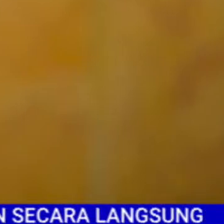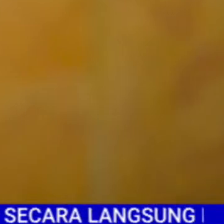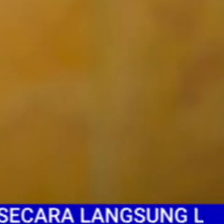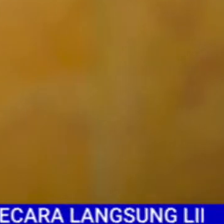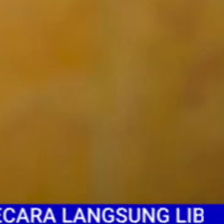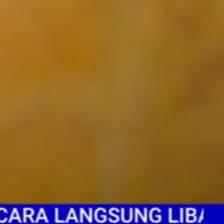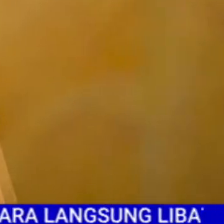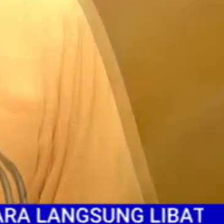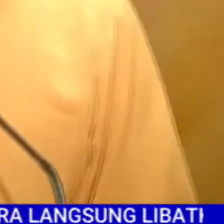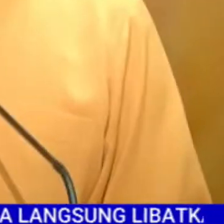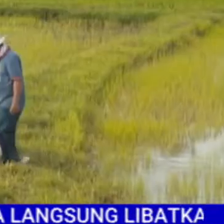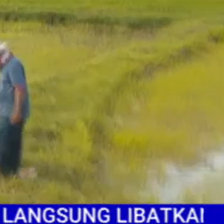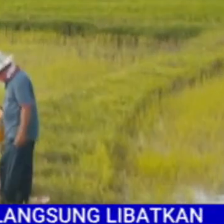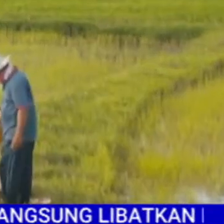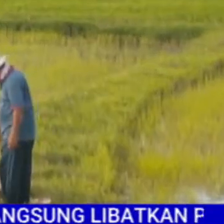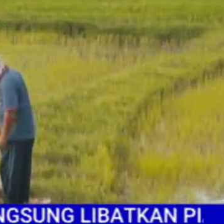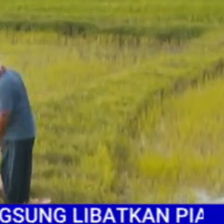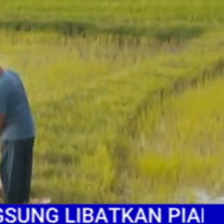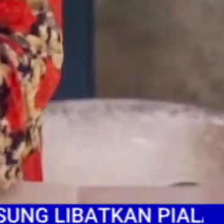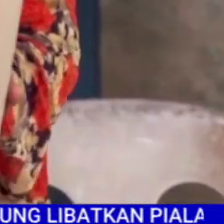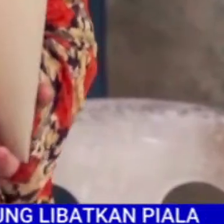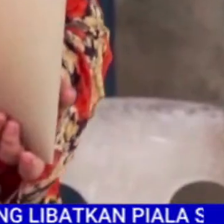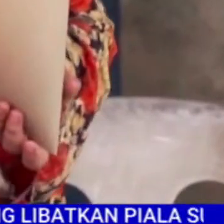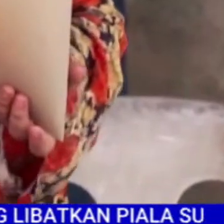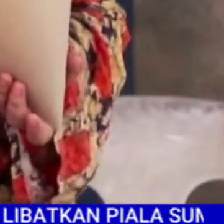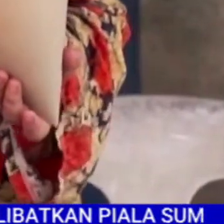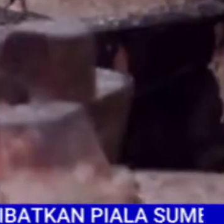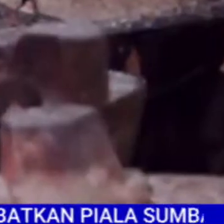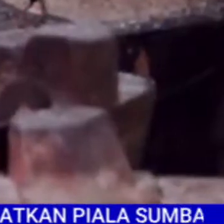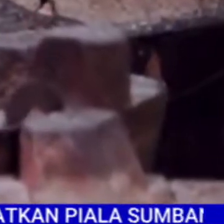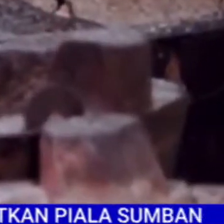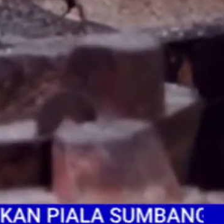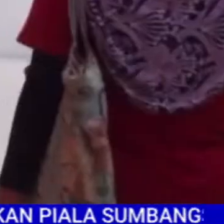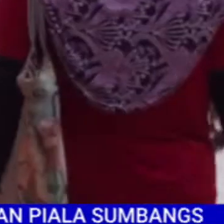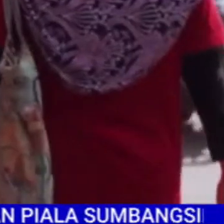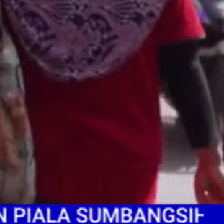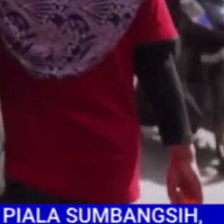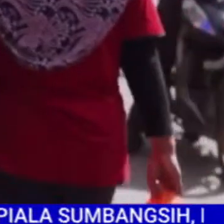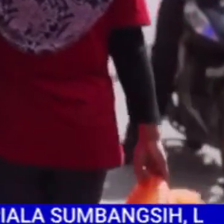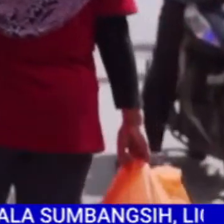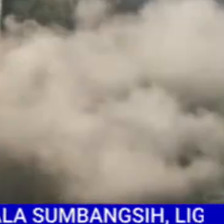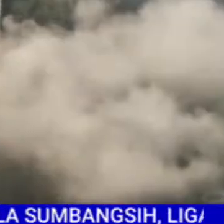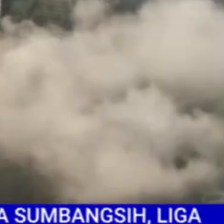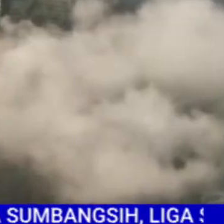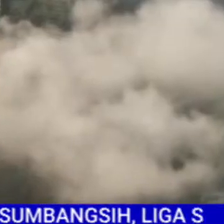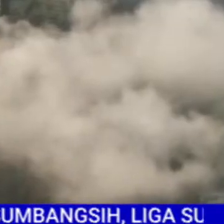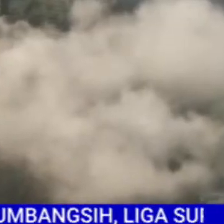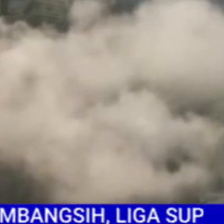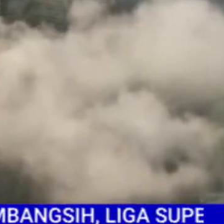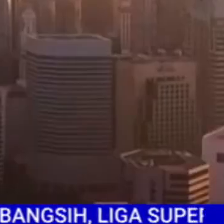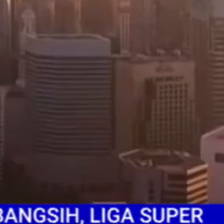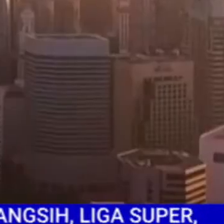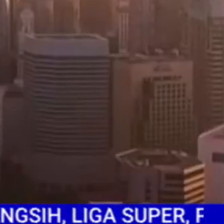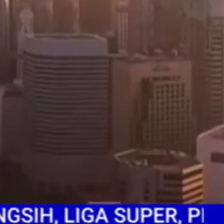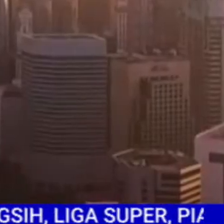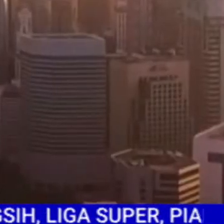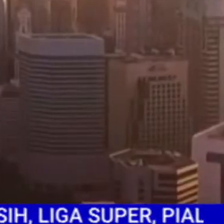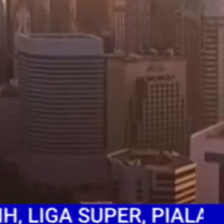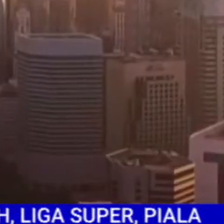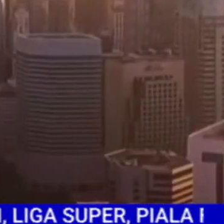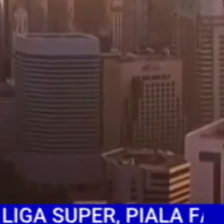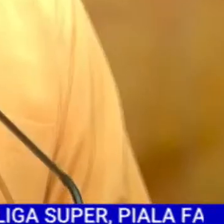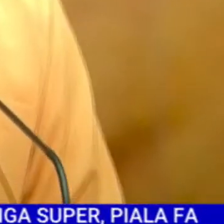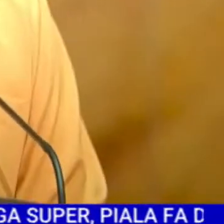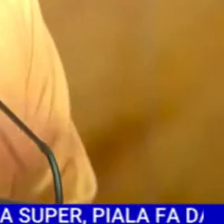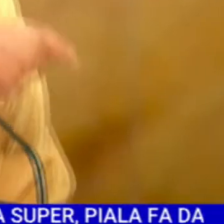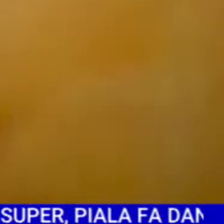kemewahan tetapi tidak mempedulikan nasib rakyat yang melarat? Kita bangunkan gedung dan industri dan projek